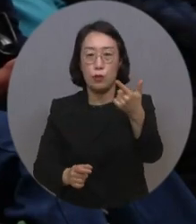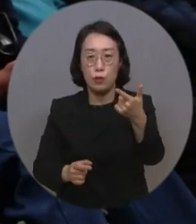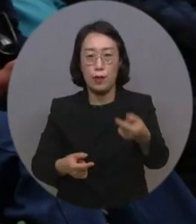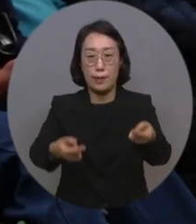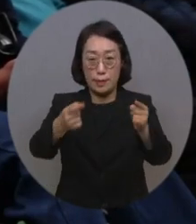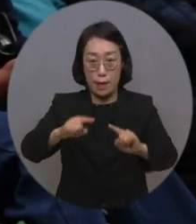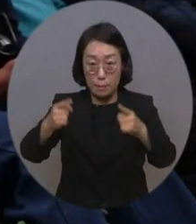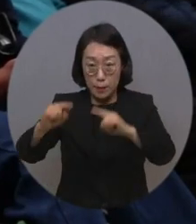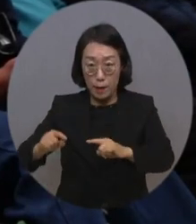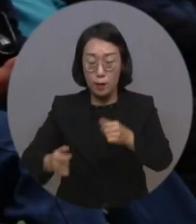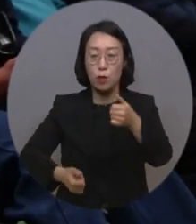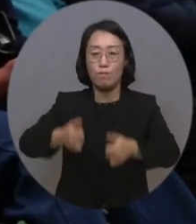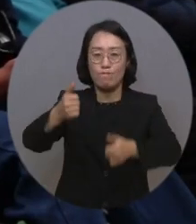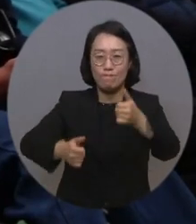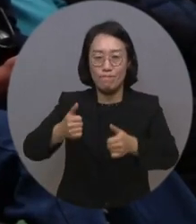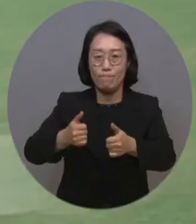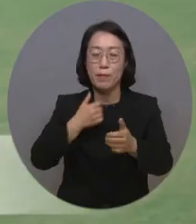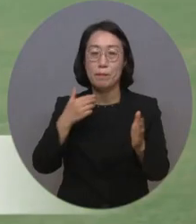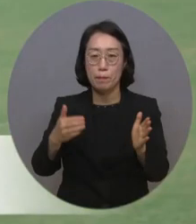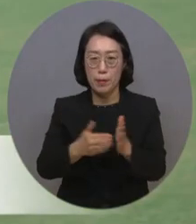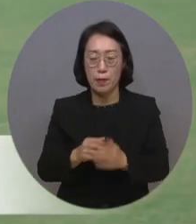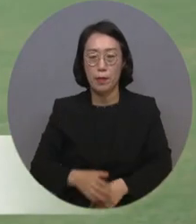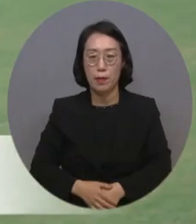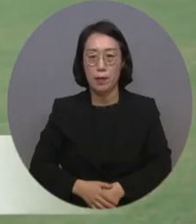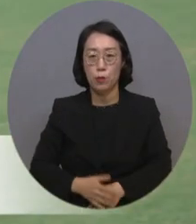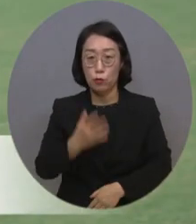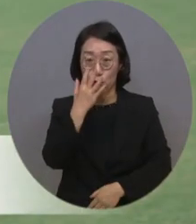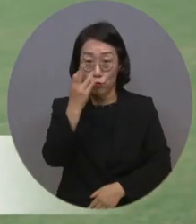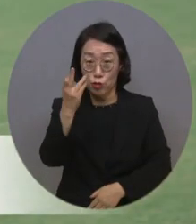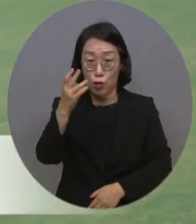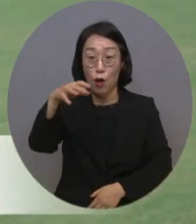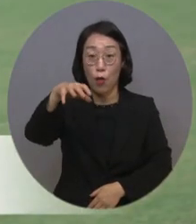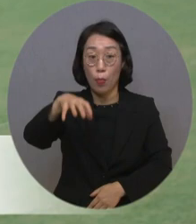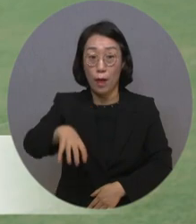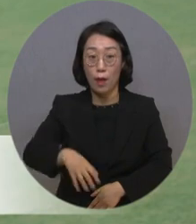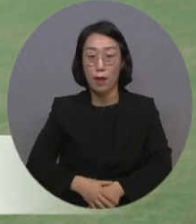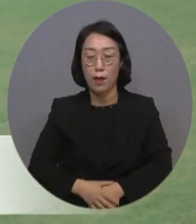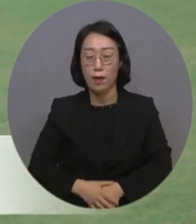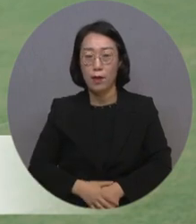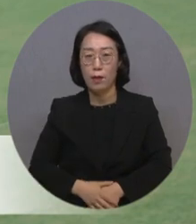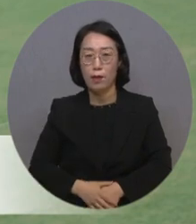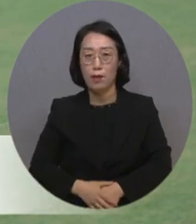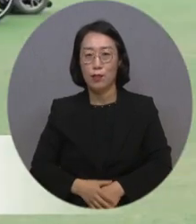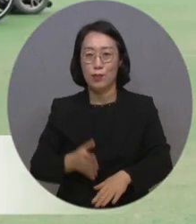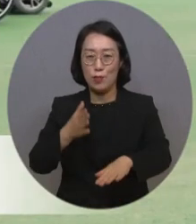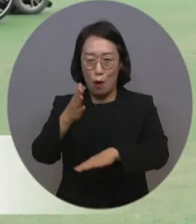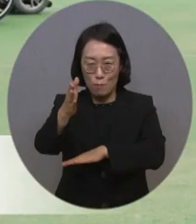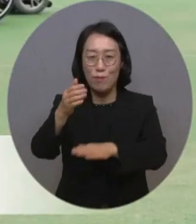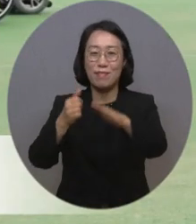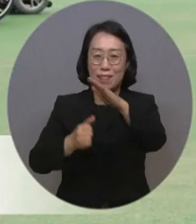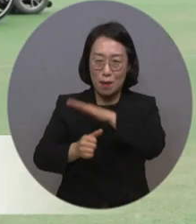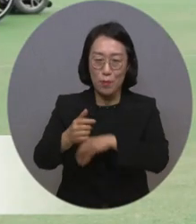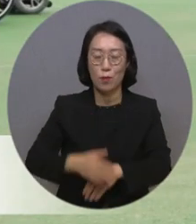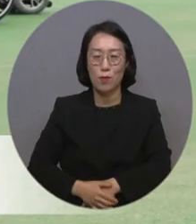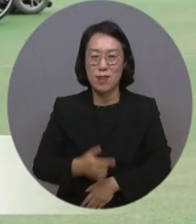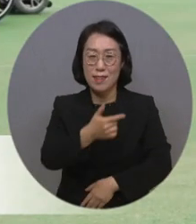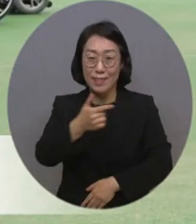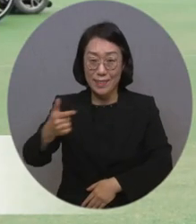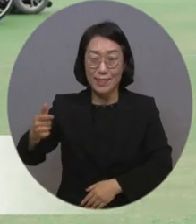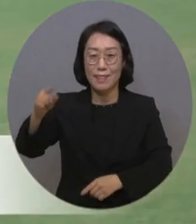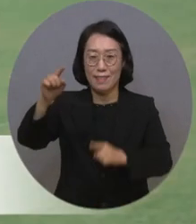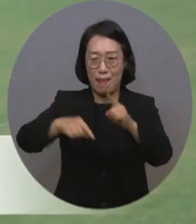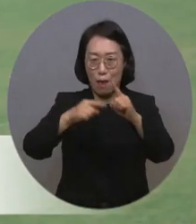참가해 열띤 경기를 펼쳤습니다 순천에 전문 선수로서 정말 메이저 대회도